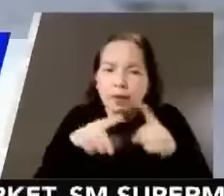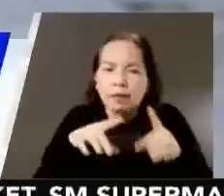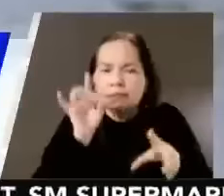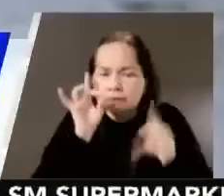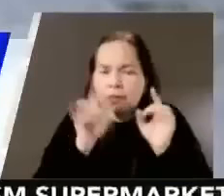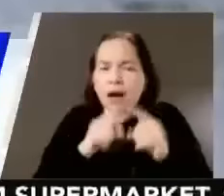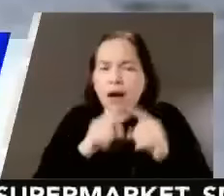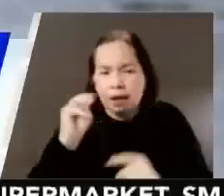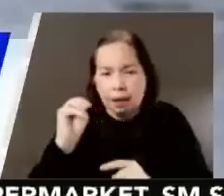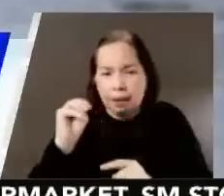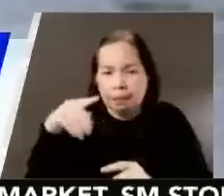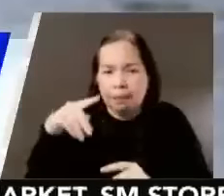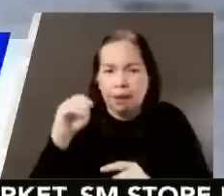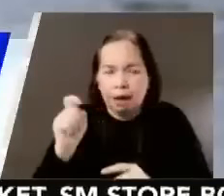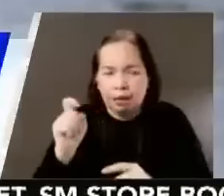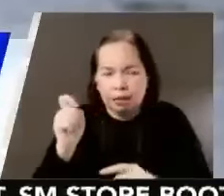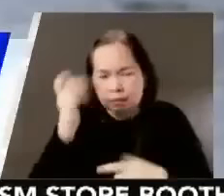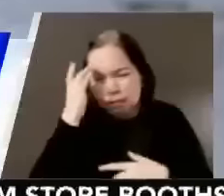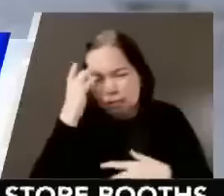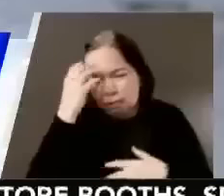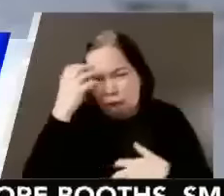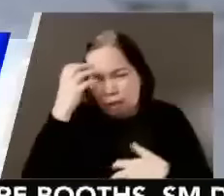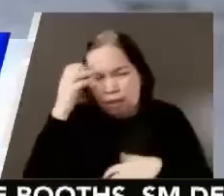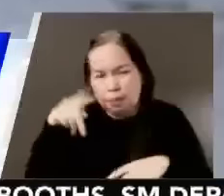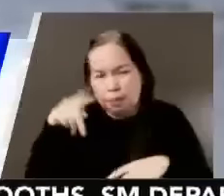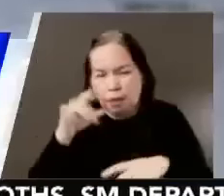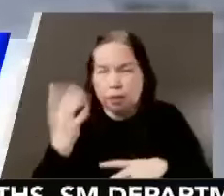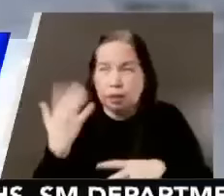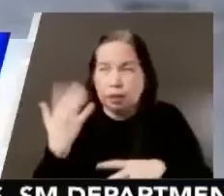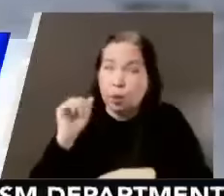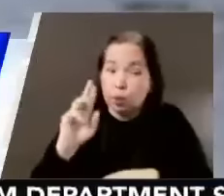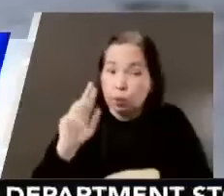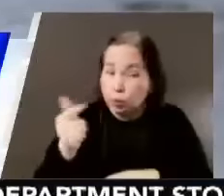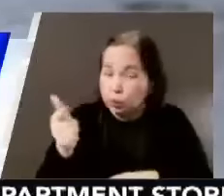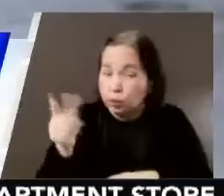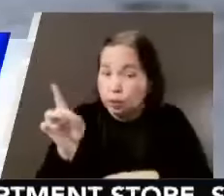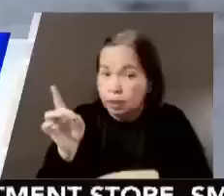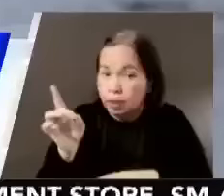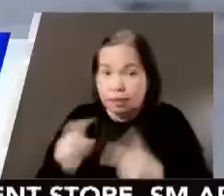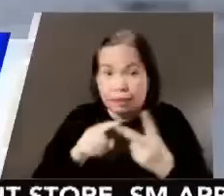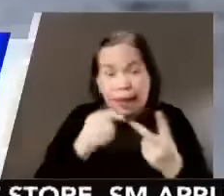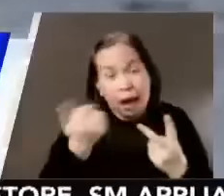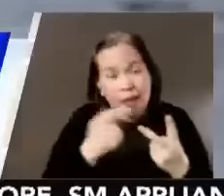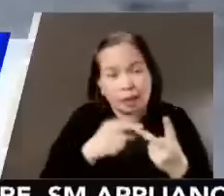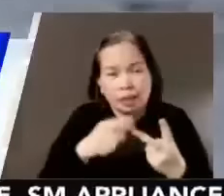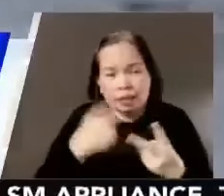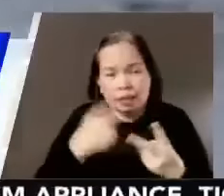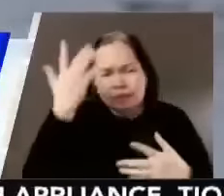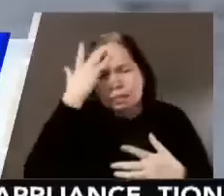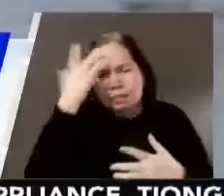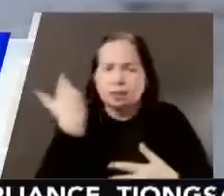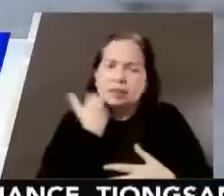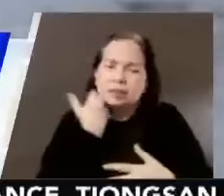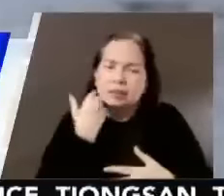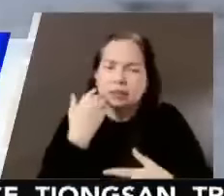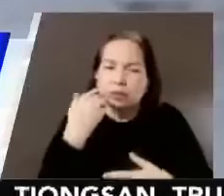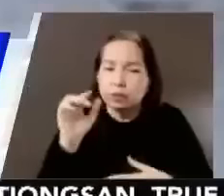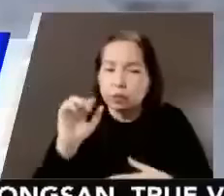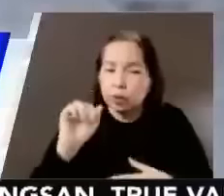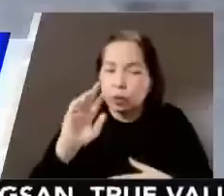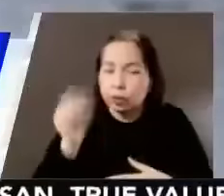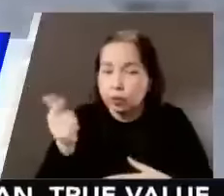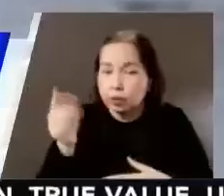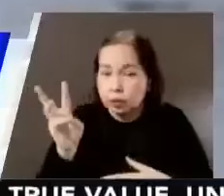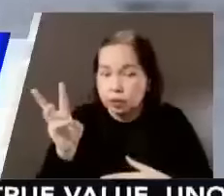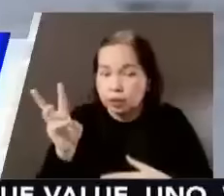noong August 28. Ang isa pang pasyente naman nilagnat noong August 26 at nagka-rashes kinabukasan. Nagsasagawa na